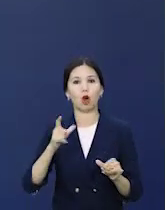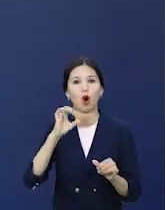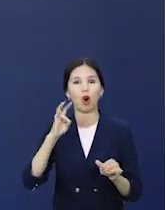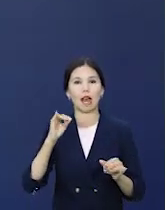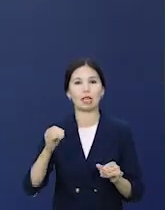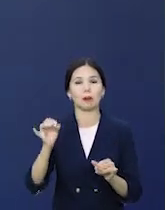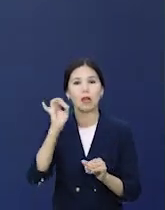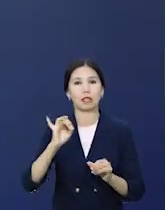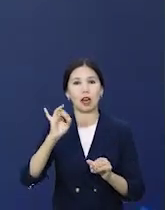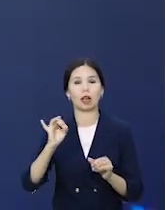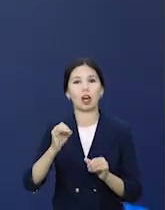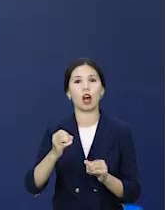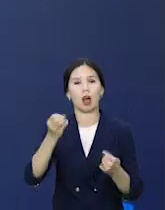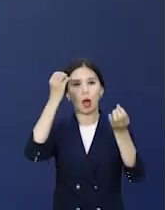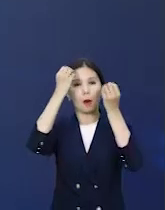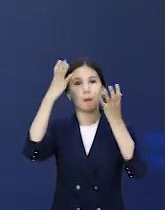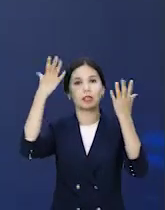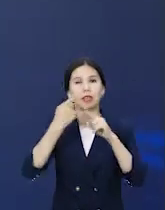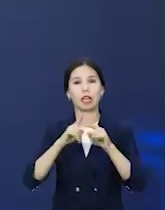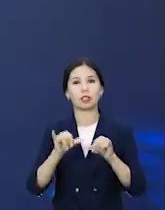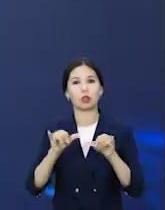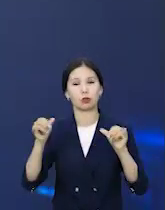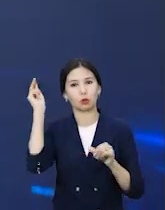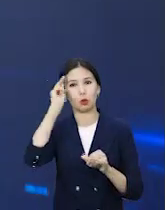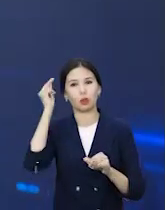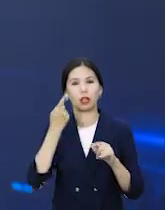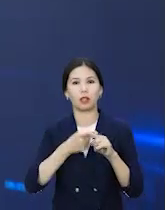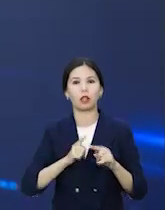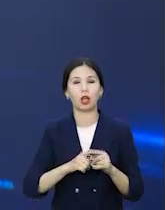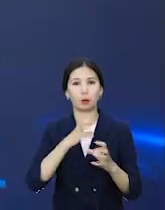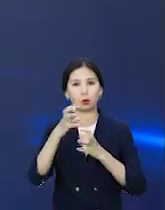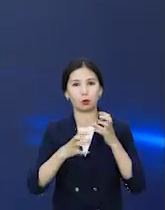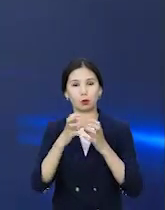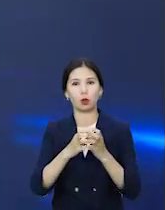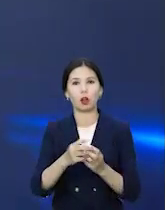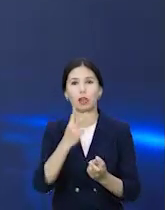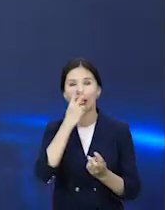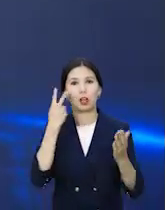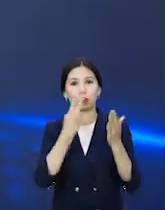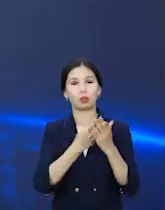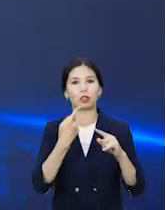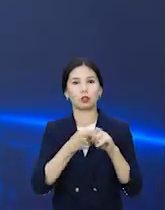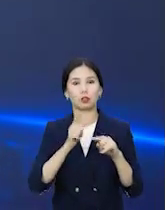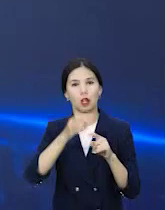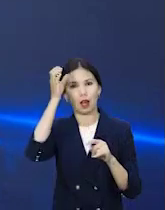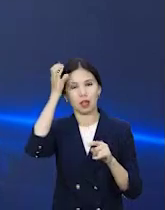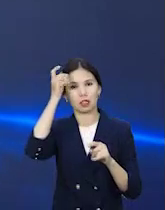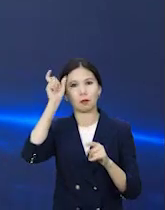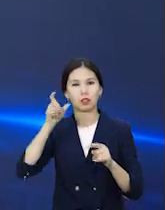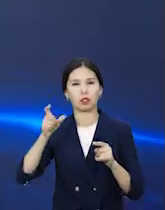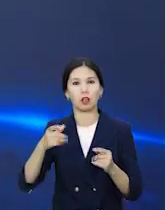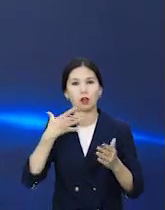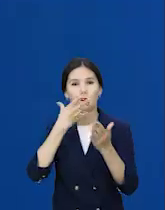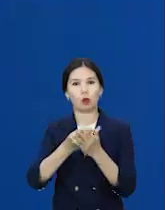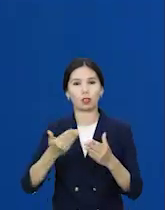Xorazmning tarixi, madaniyati, boy madaniy merosini chuqur o'rganish va butun dunyoga tatbiq etishda akademiya xodimlarining ham